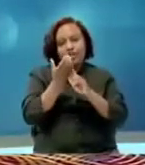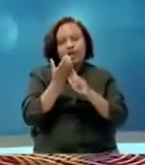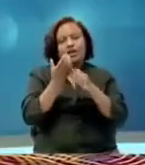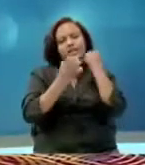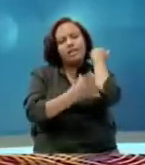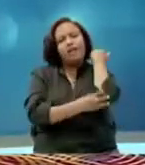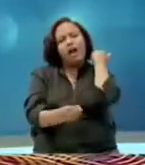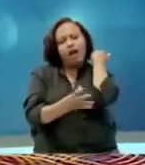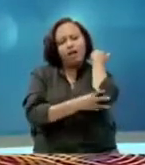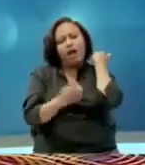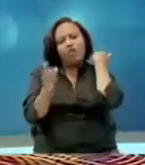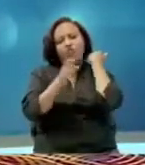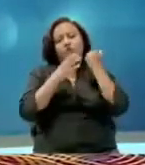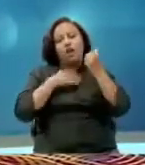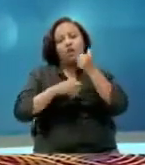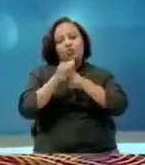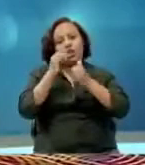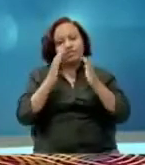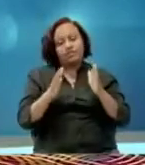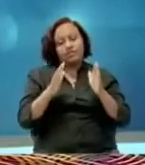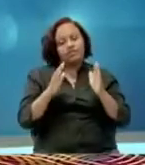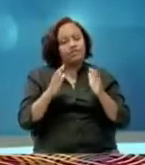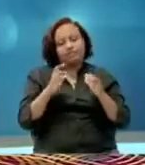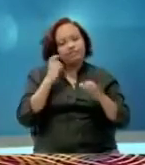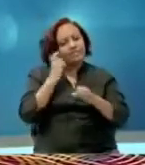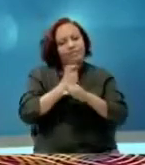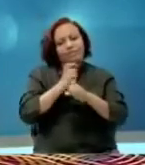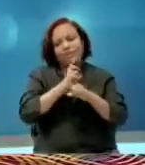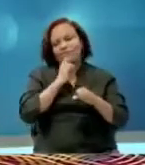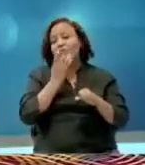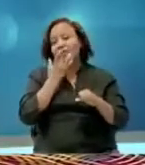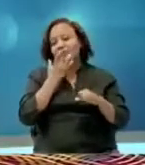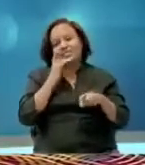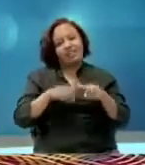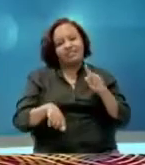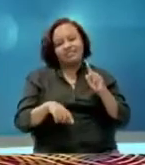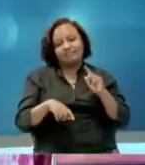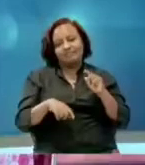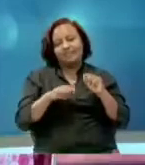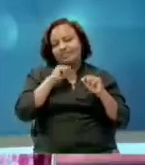የድሃ ድሃ ለሆነው አካል ጉዳተኛ በፍጹም የሚቀመስ አይደለም። ይህ ደግሞ